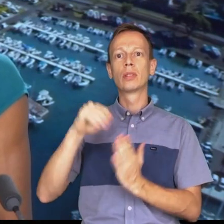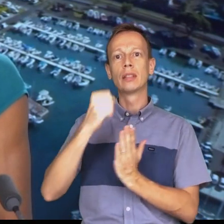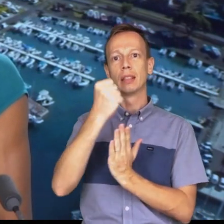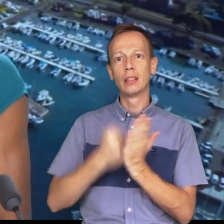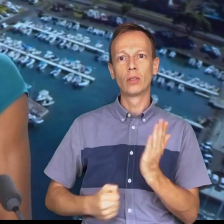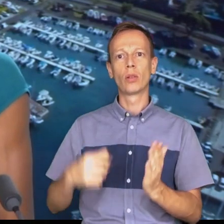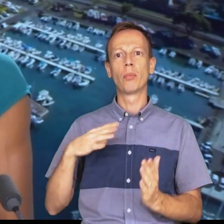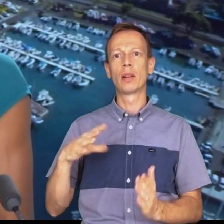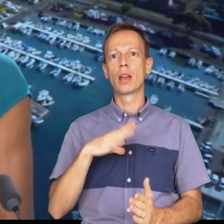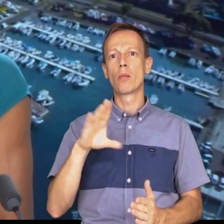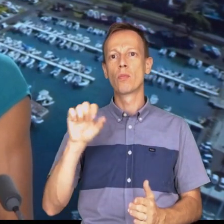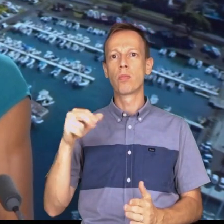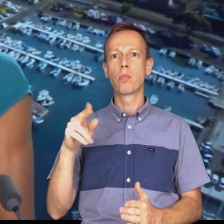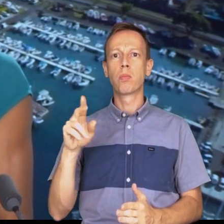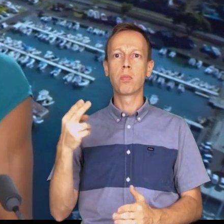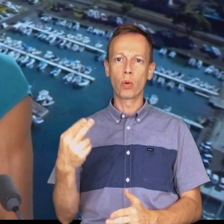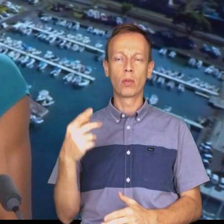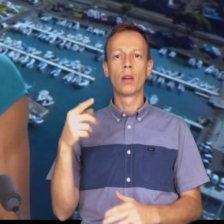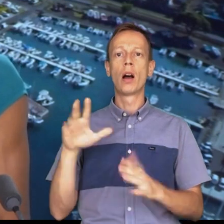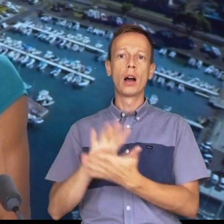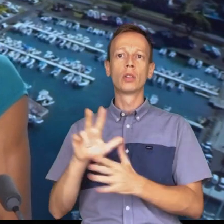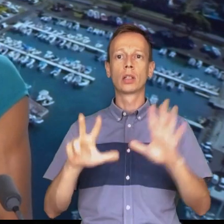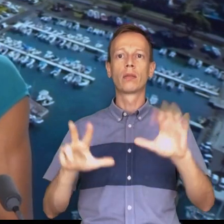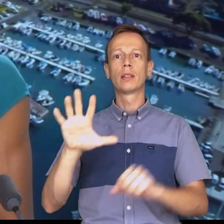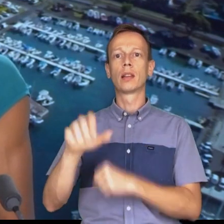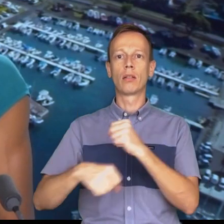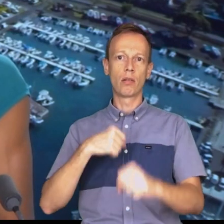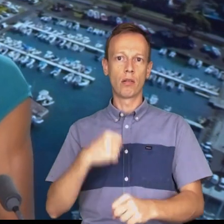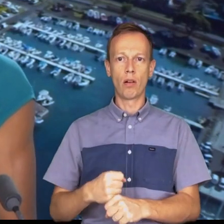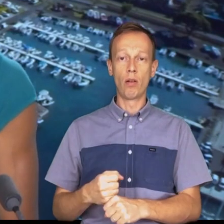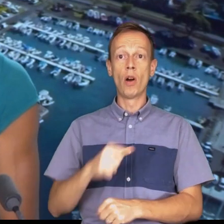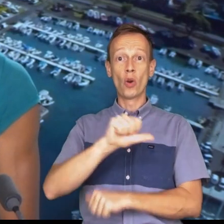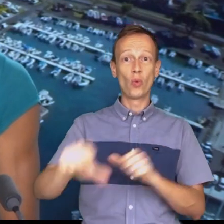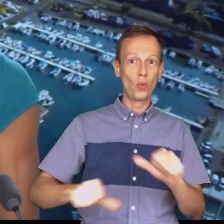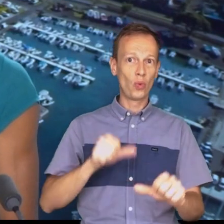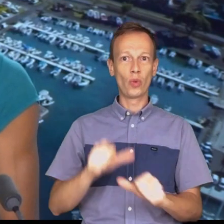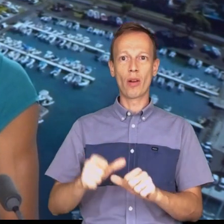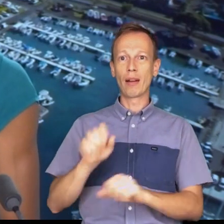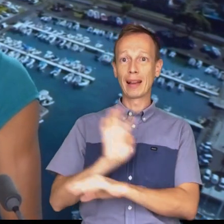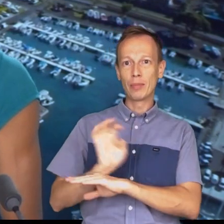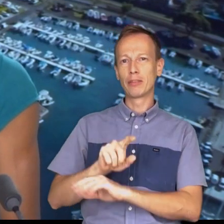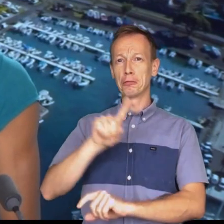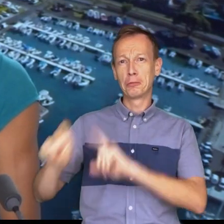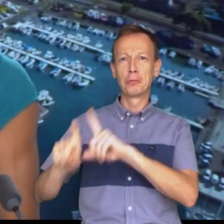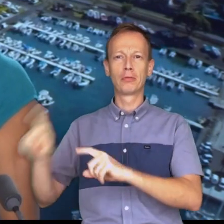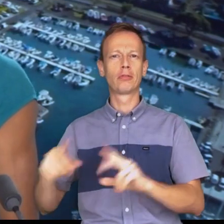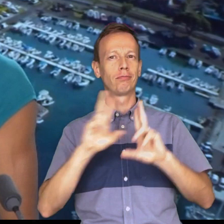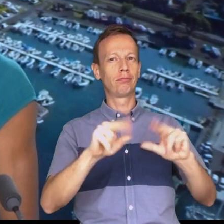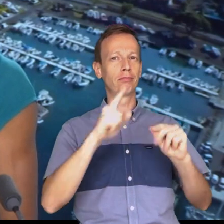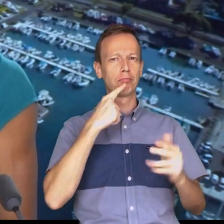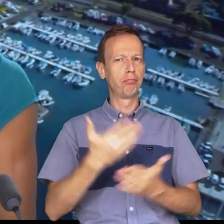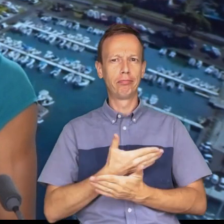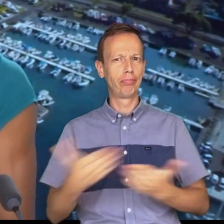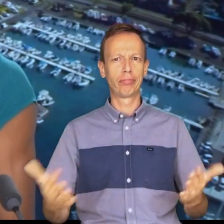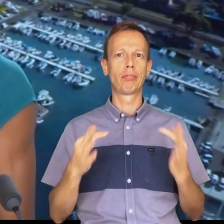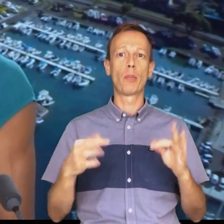éditorialiste Christine Bourne, 85 ans. 1 heure d'émission avec une figure médiatique qui n'a pas la langue de bois. Elle va nous donner sa vision de